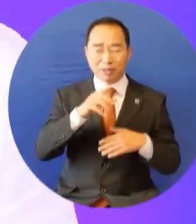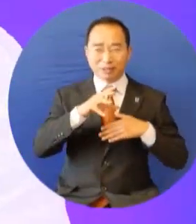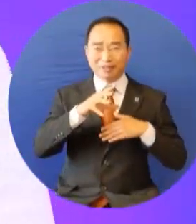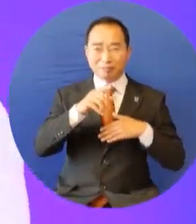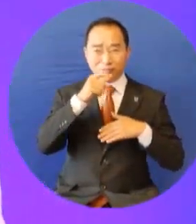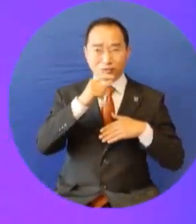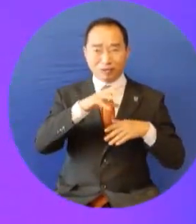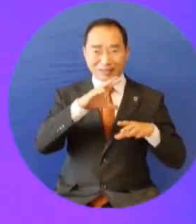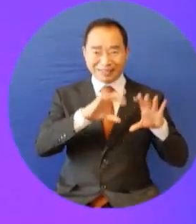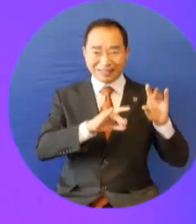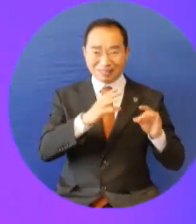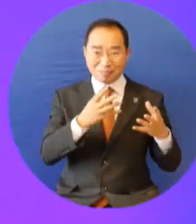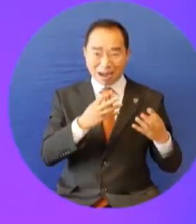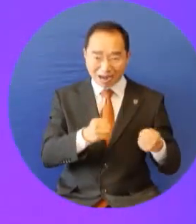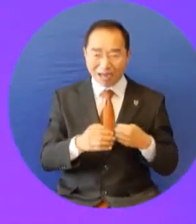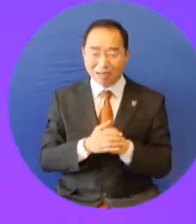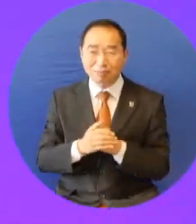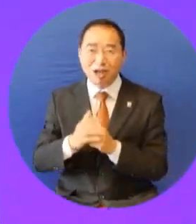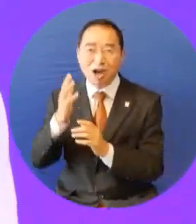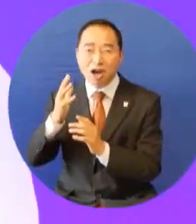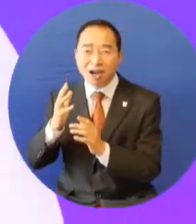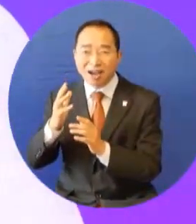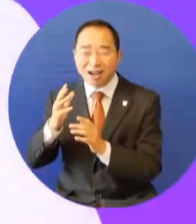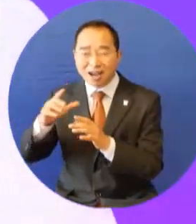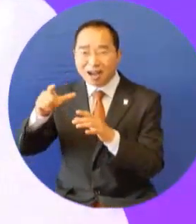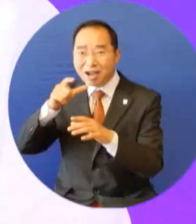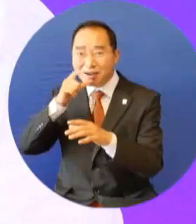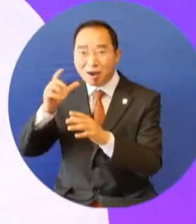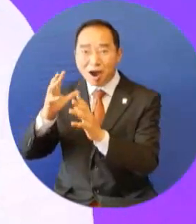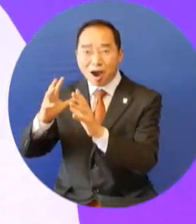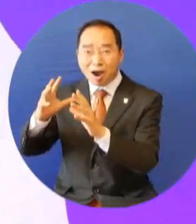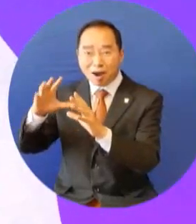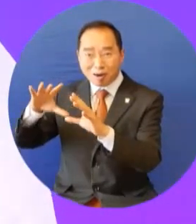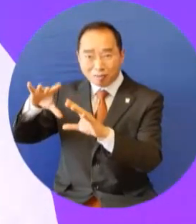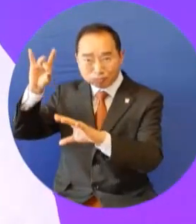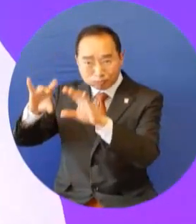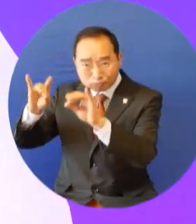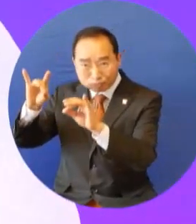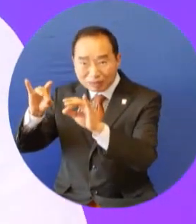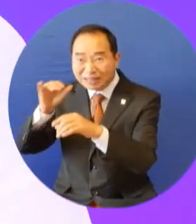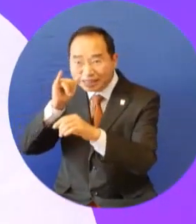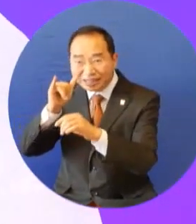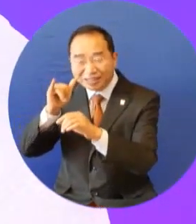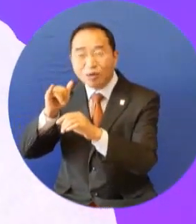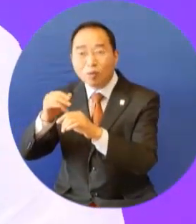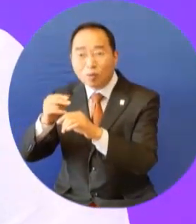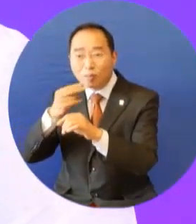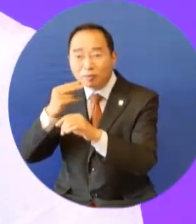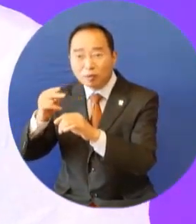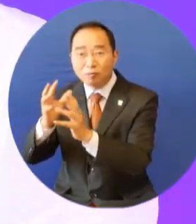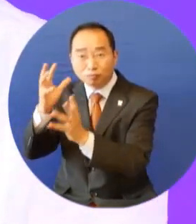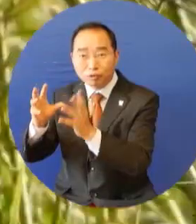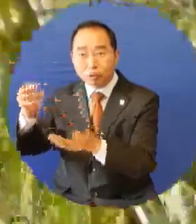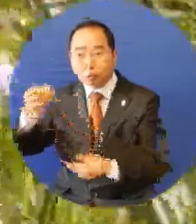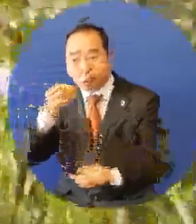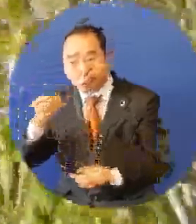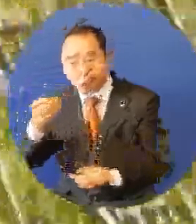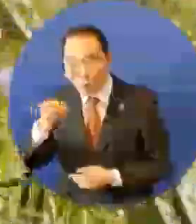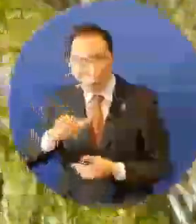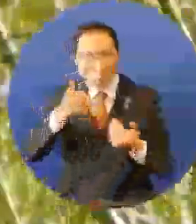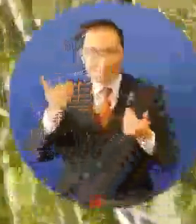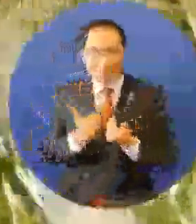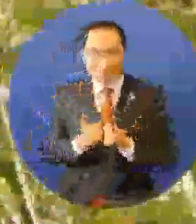자라는 풀들을 이용하고 우리가 좀 너무 건조할 때는 또 습기가 많은 데서 자라는 풀들을 먹고